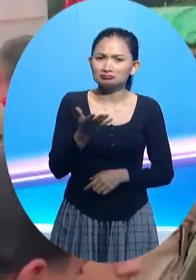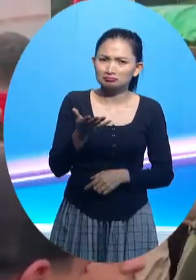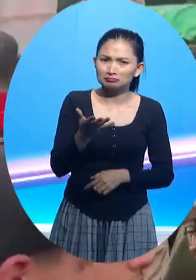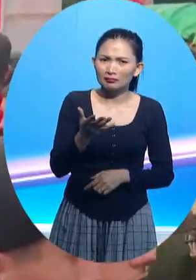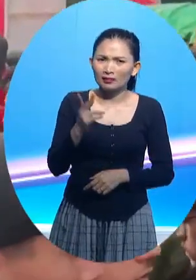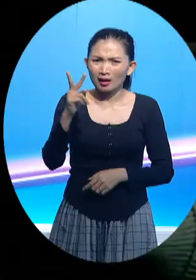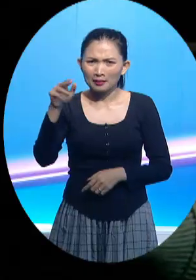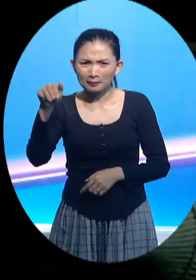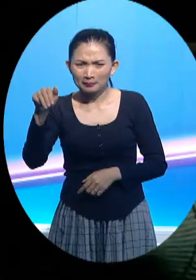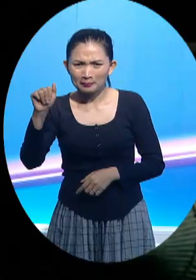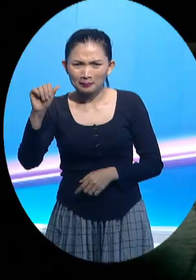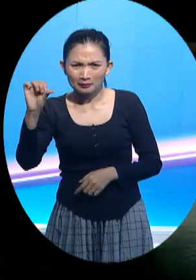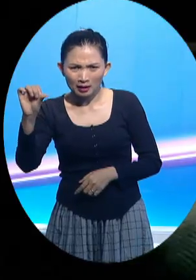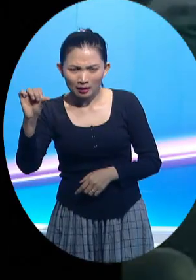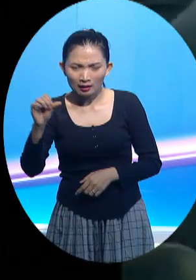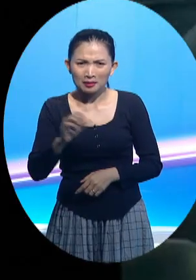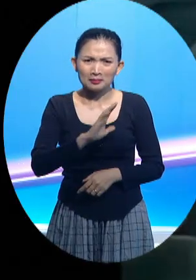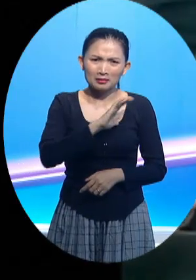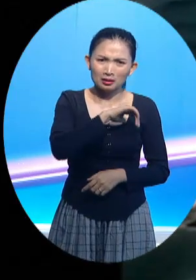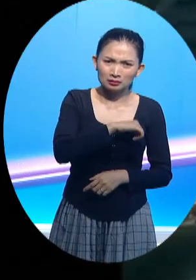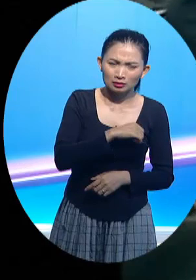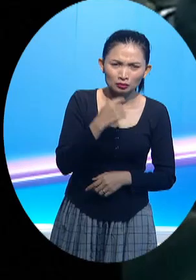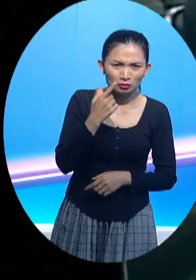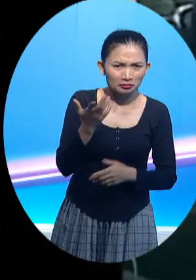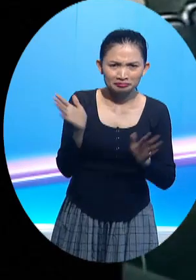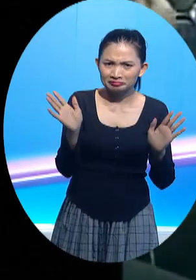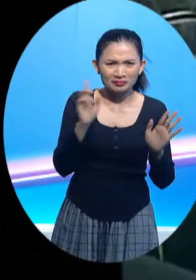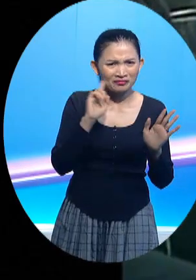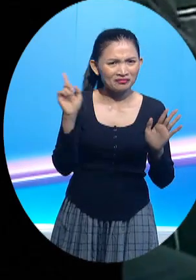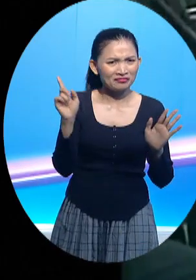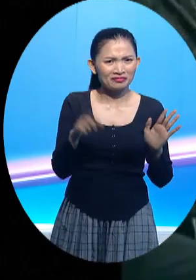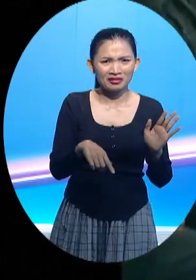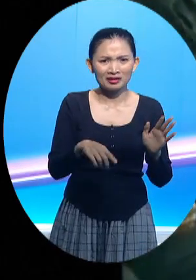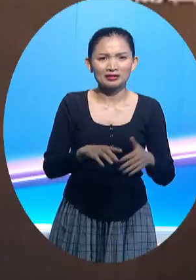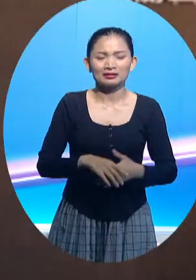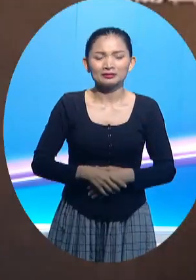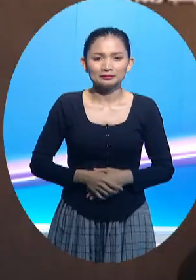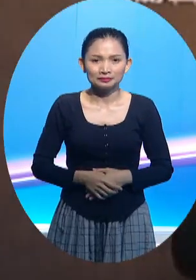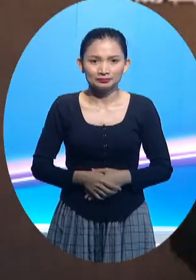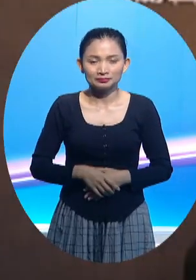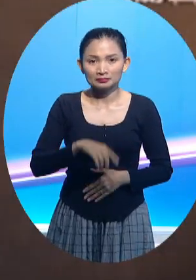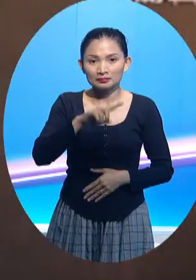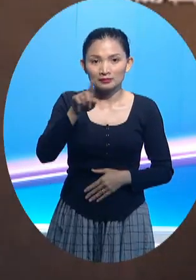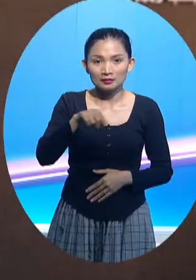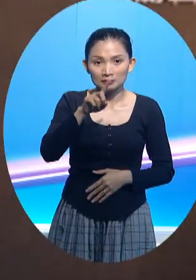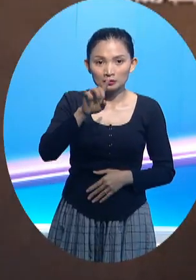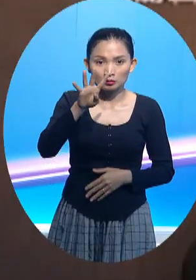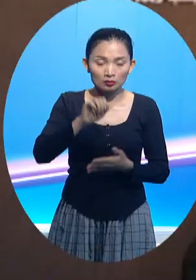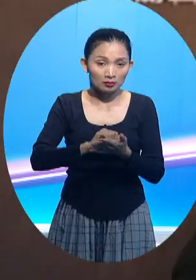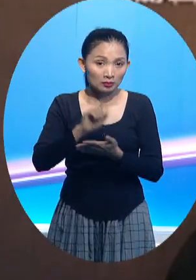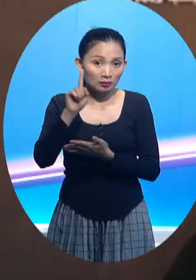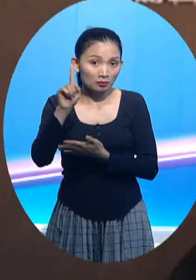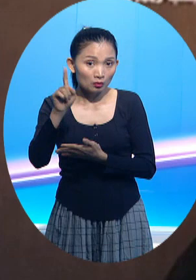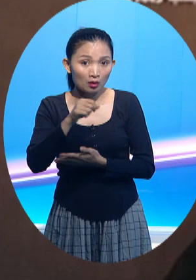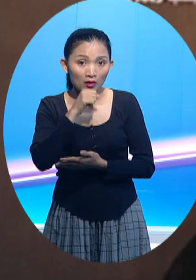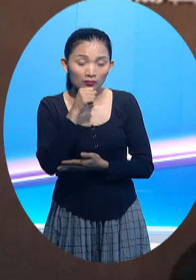đều khẳng định không có liên quan tới lữ đoàn nói trên. Về phần mình, trong ngày 14 tháng 1, lãnh đạo Hezbollah